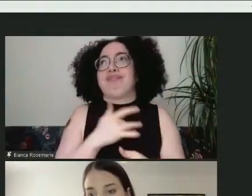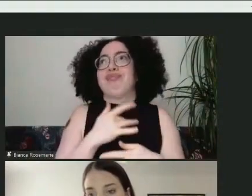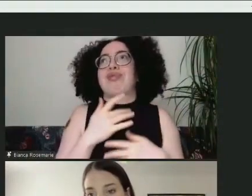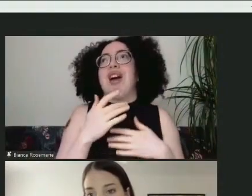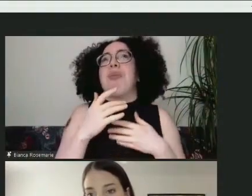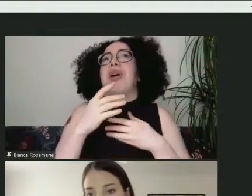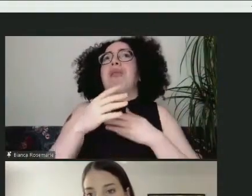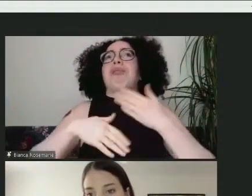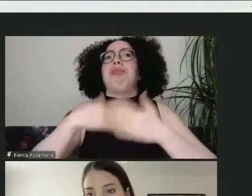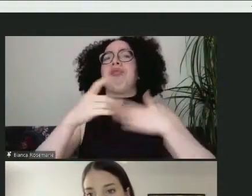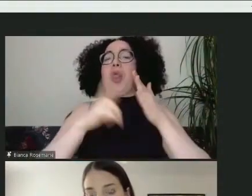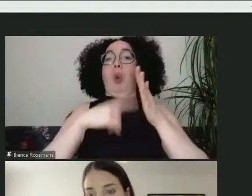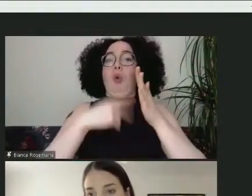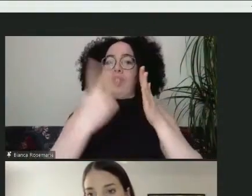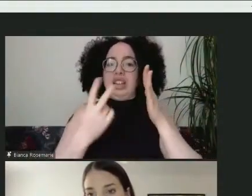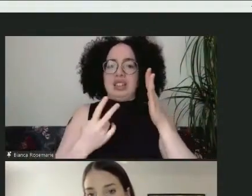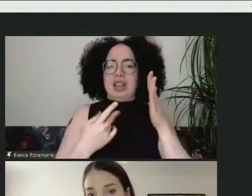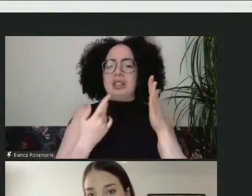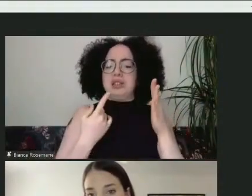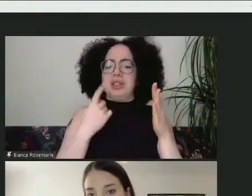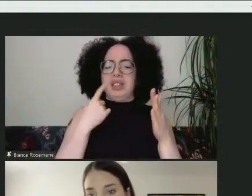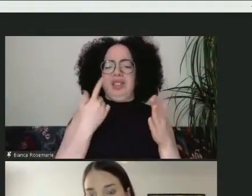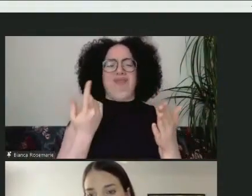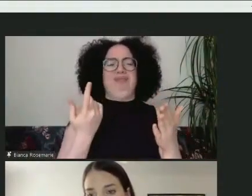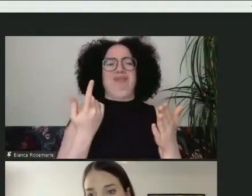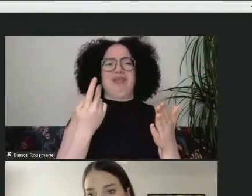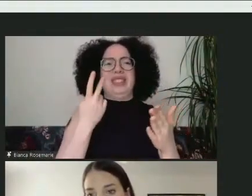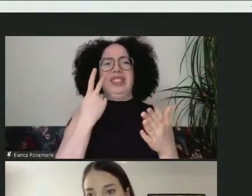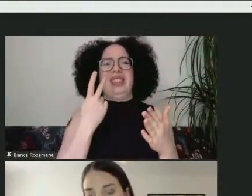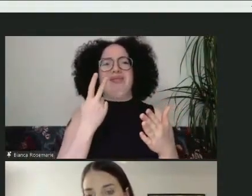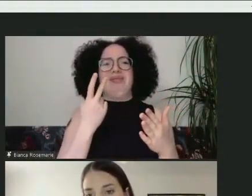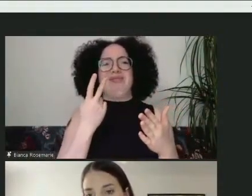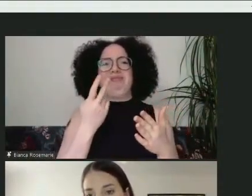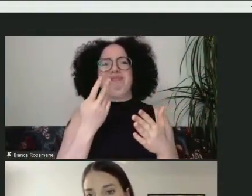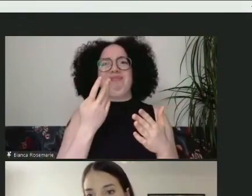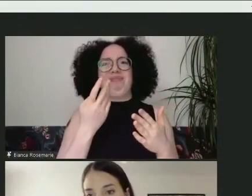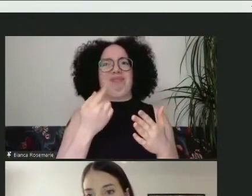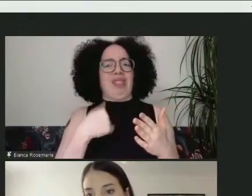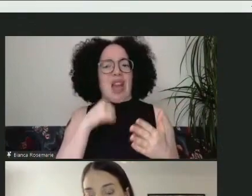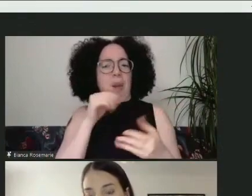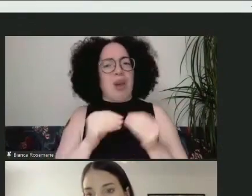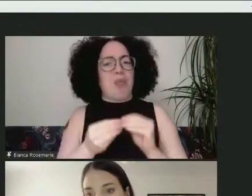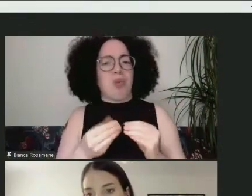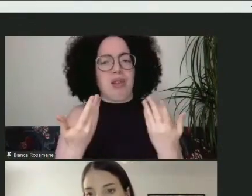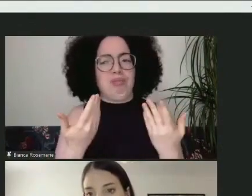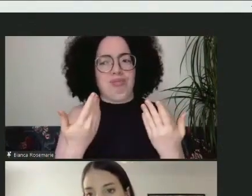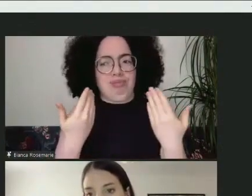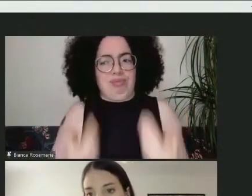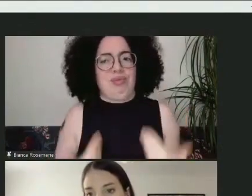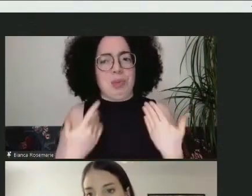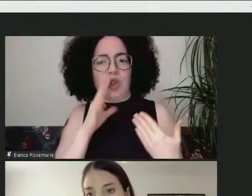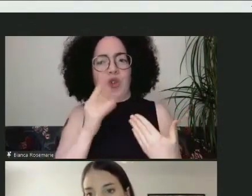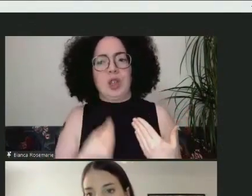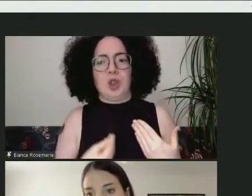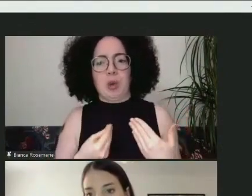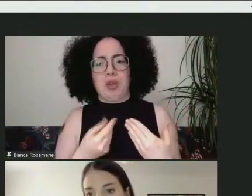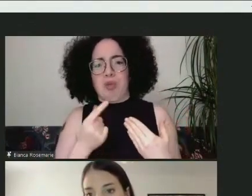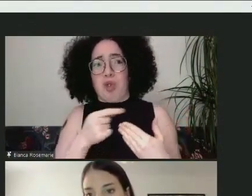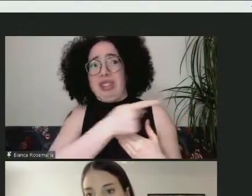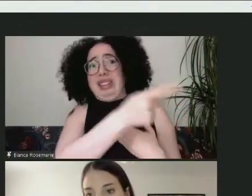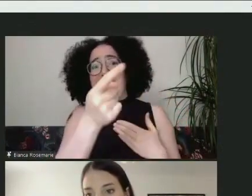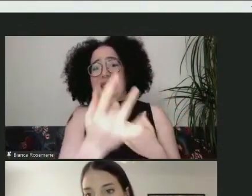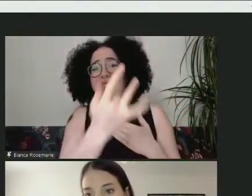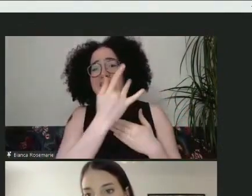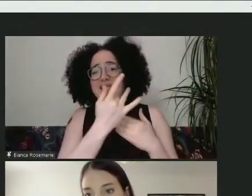Aber ja, damals war das halt so, ich war da ziemlich betroffen und dann habe ich mir das öfter durchgelesen. Und jetzt ist es